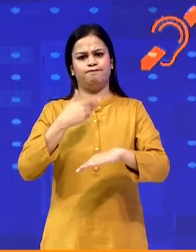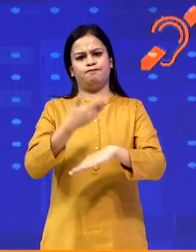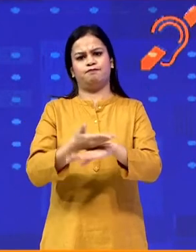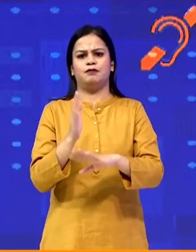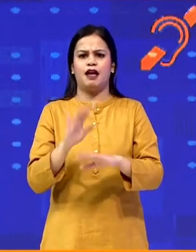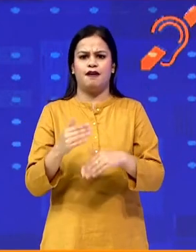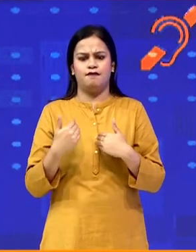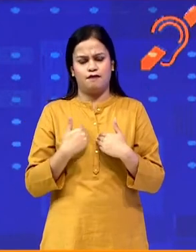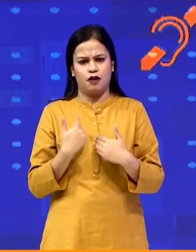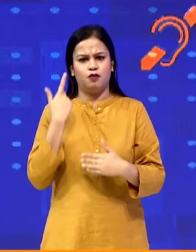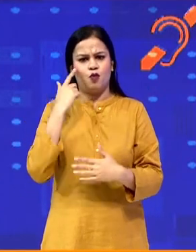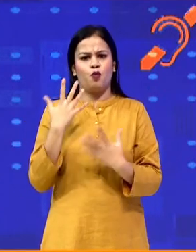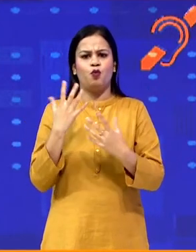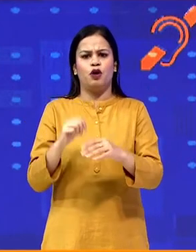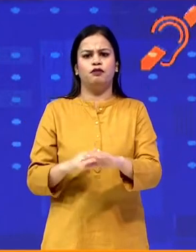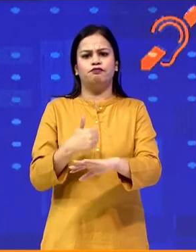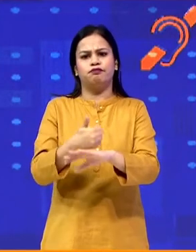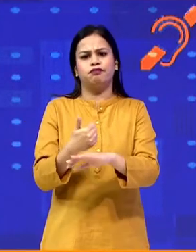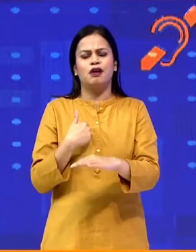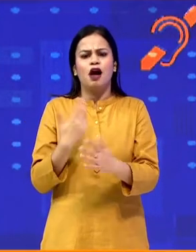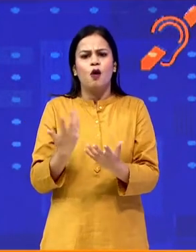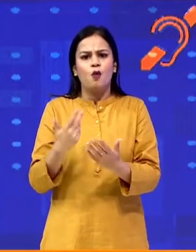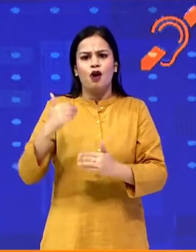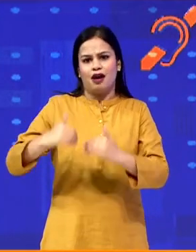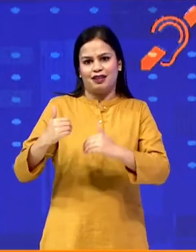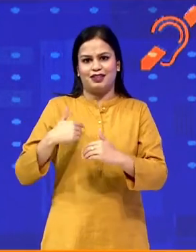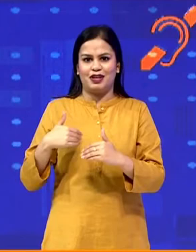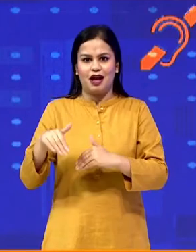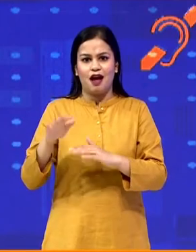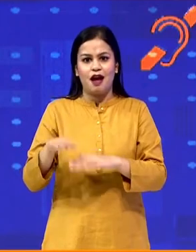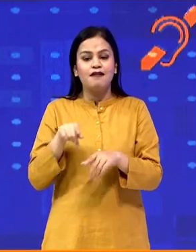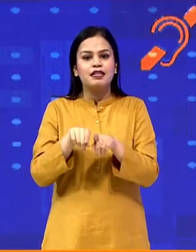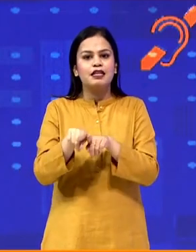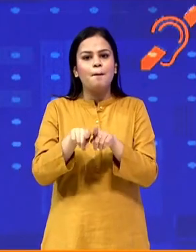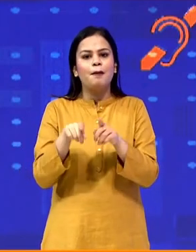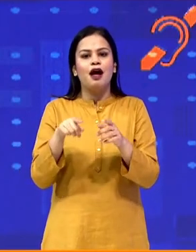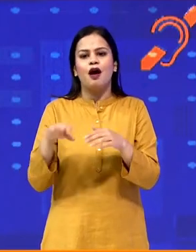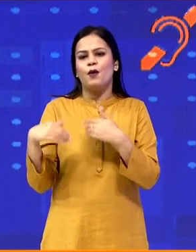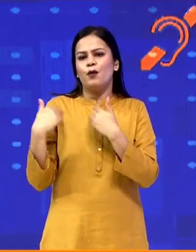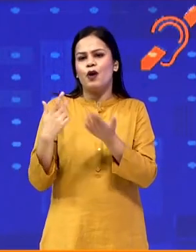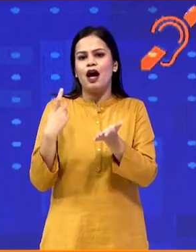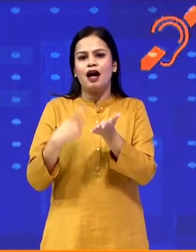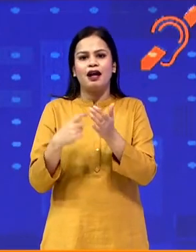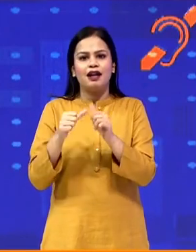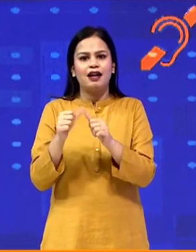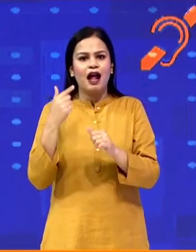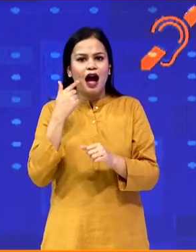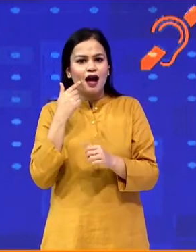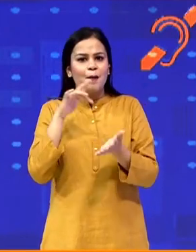जी से तो आपका फैमिली सीट है